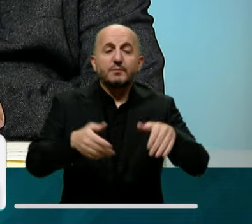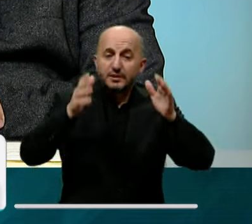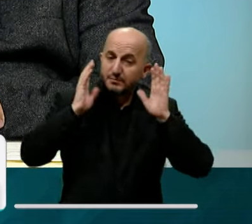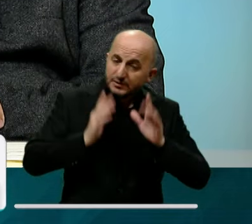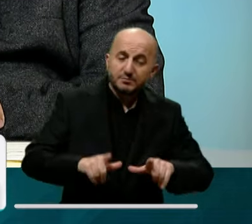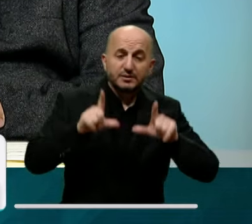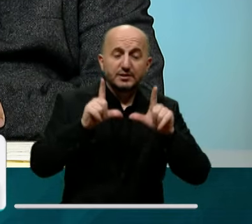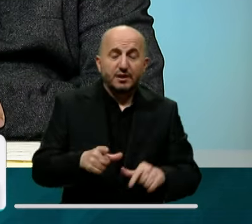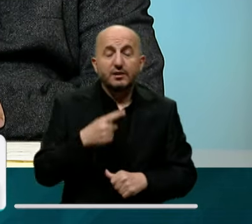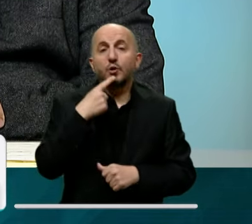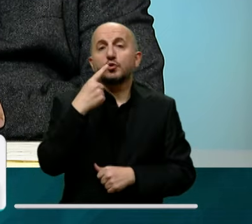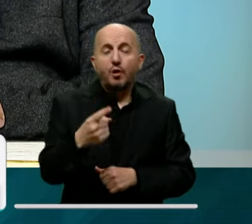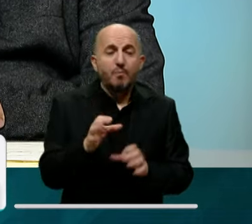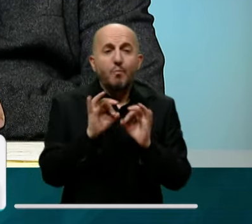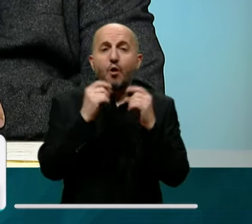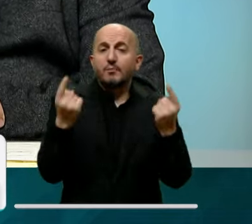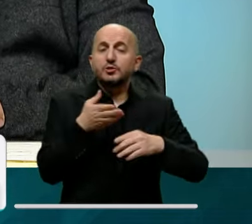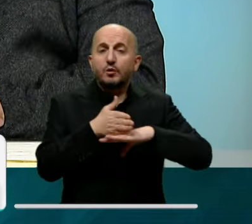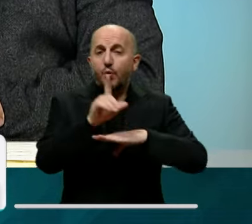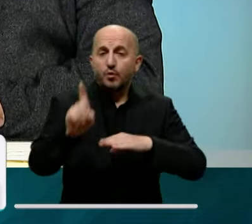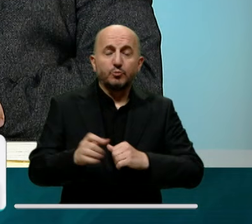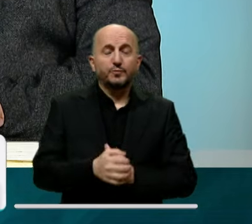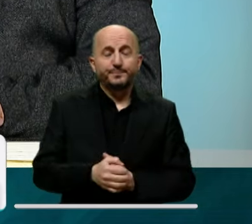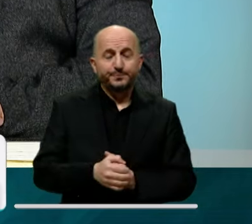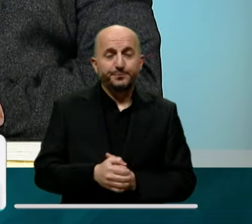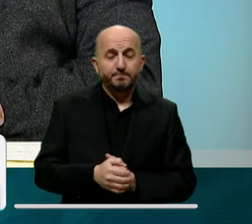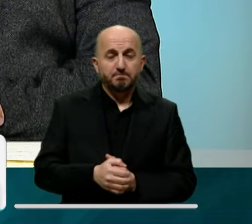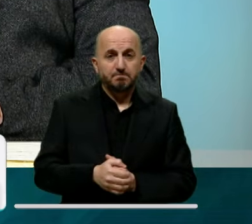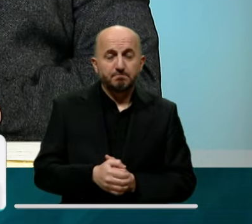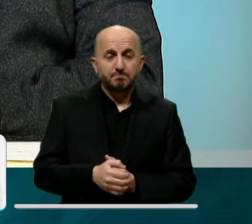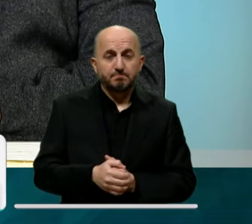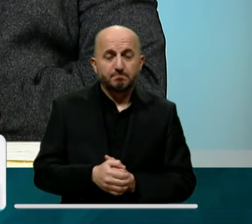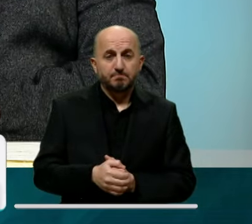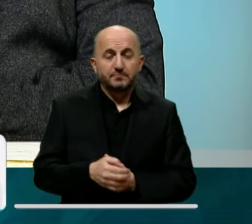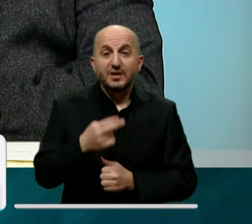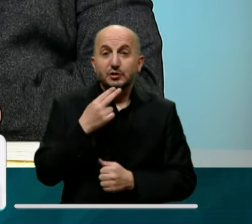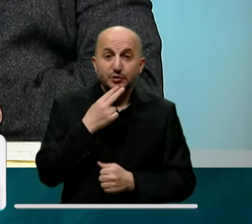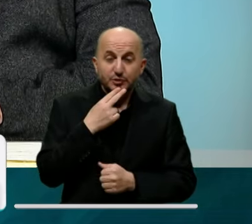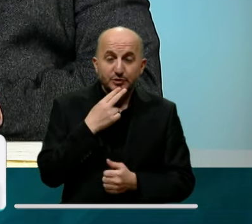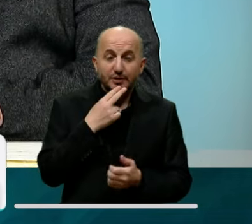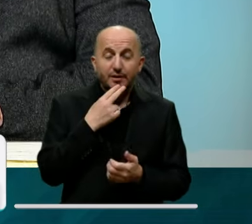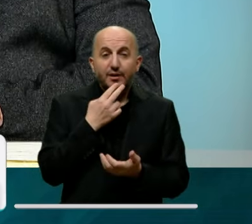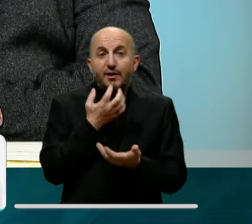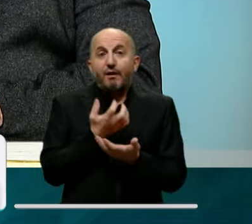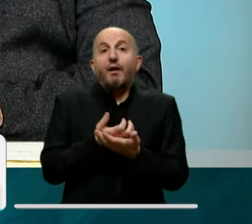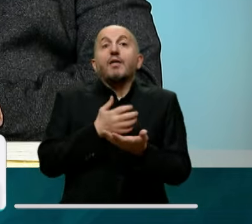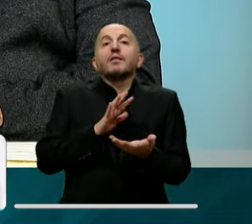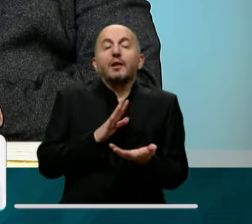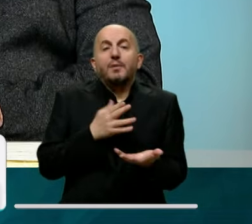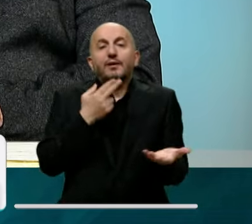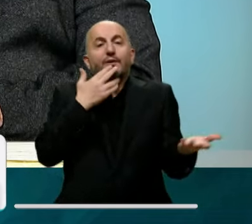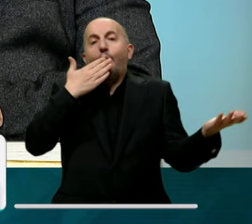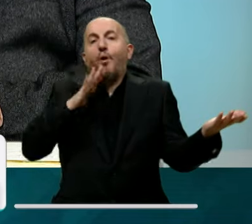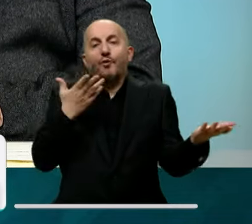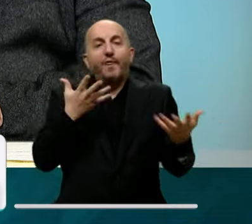kılması gerektiği söyleniyor böyle bir şey doğru mudur demiş yani Kızla da kayıtlı alım kızı Yoksa ne